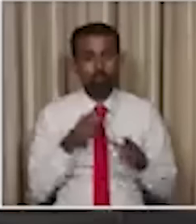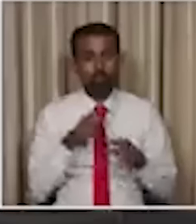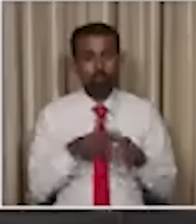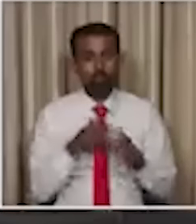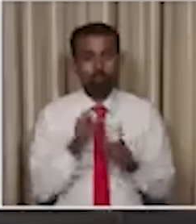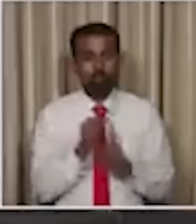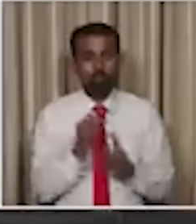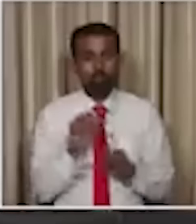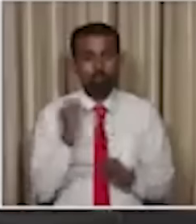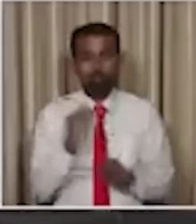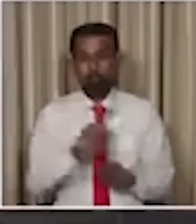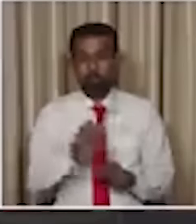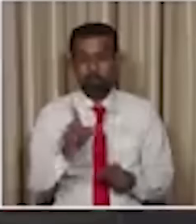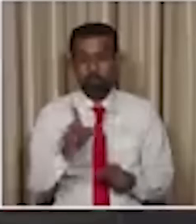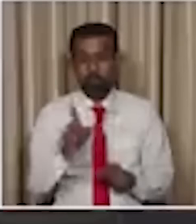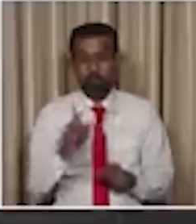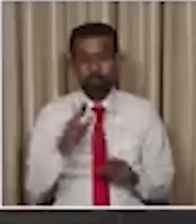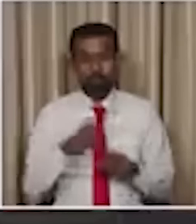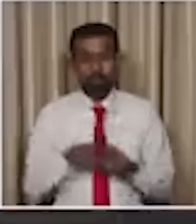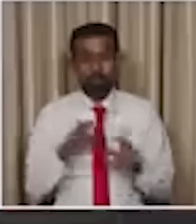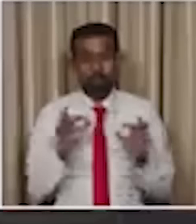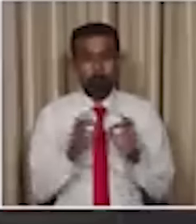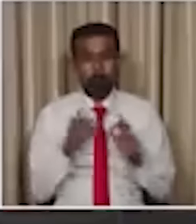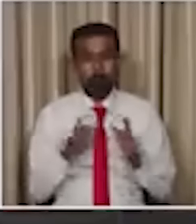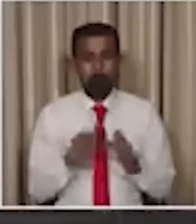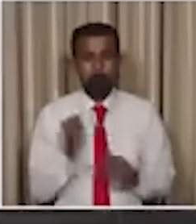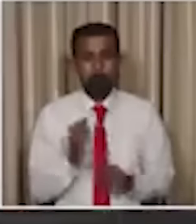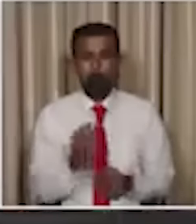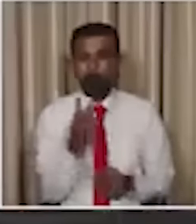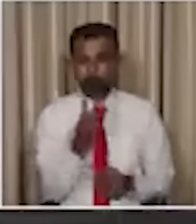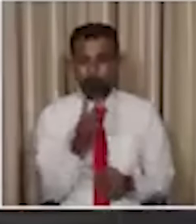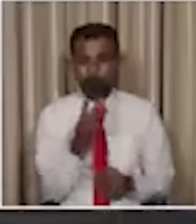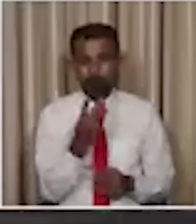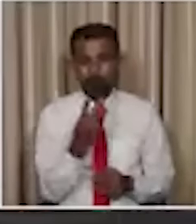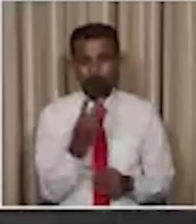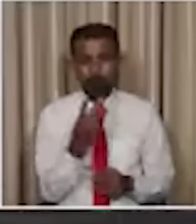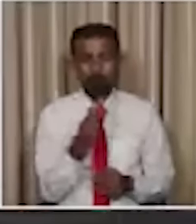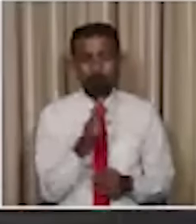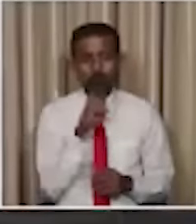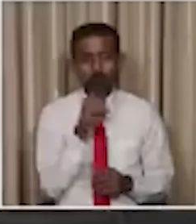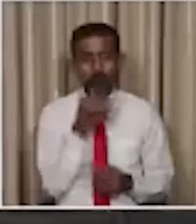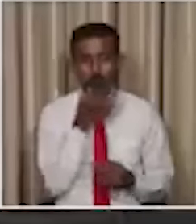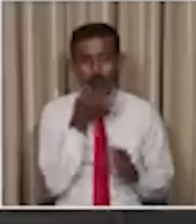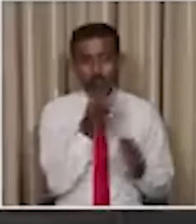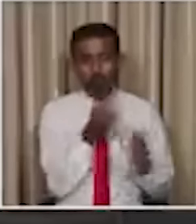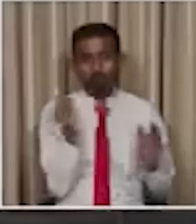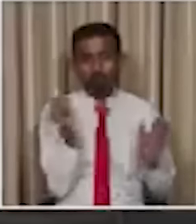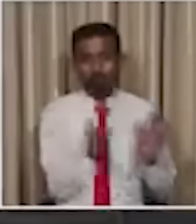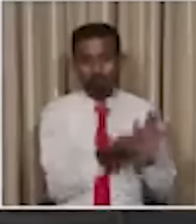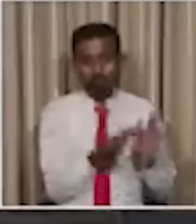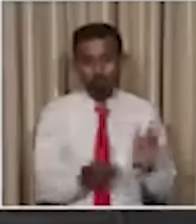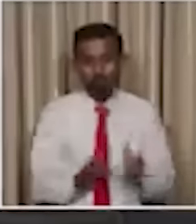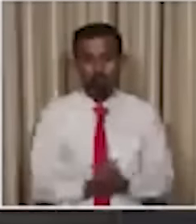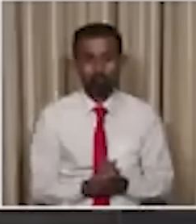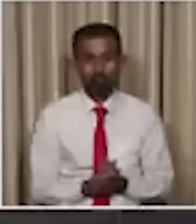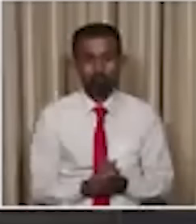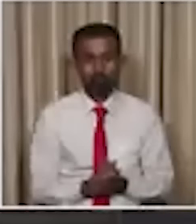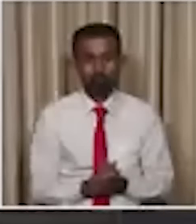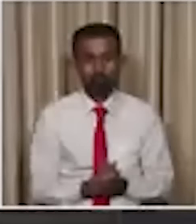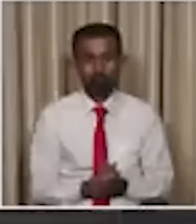නිලධාරීන් 10ක් සහ FBI නිලධාරීන් 3ක් එම අධිචෝදනා පත්‍රයට ඇතුළත් කර ඇත.